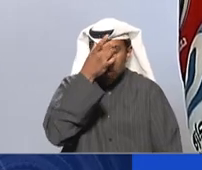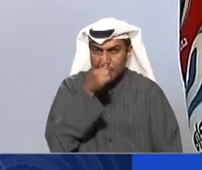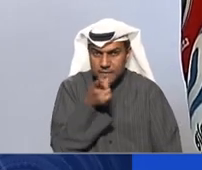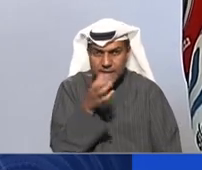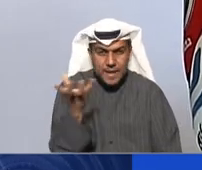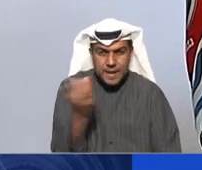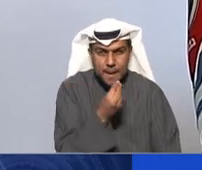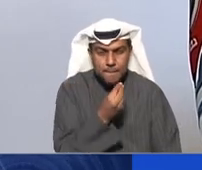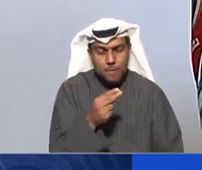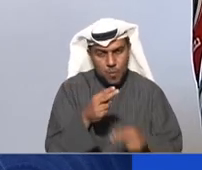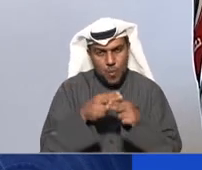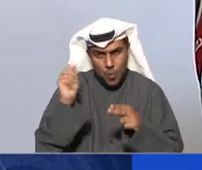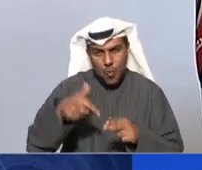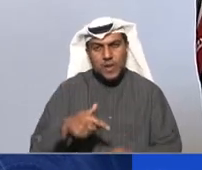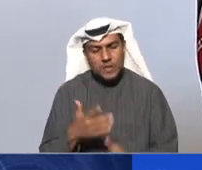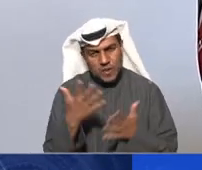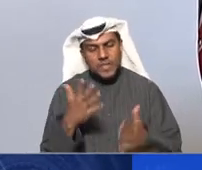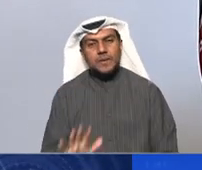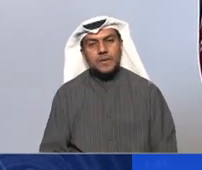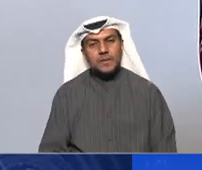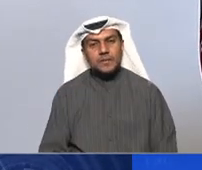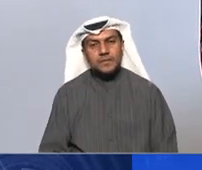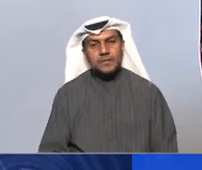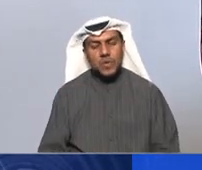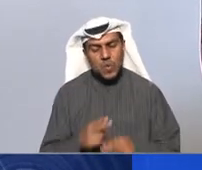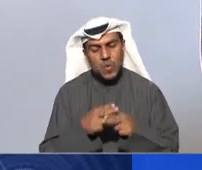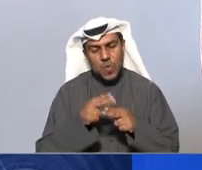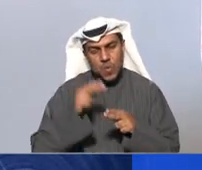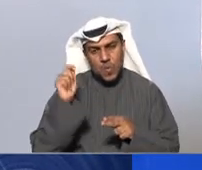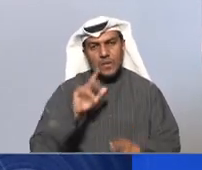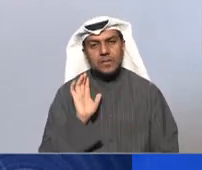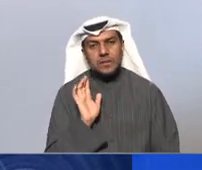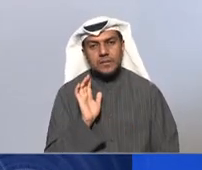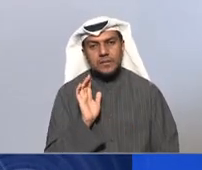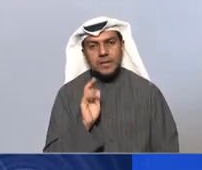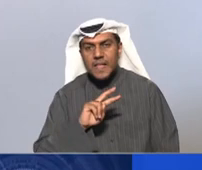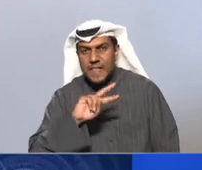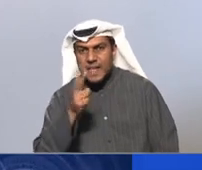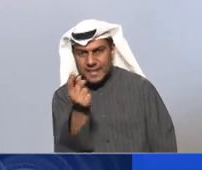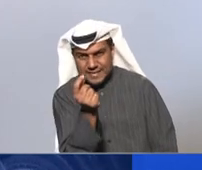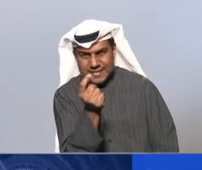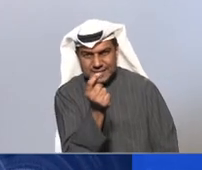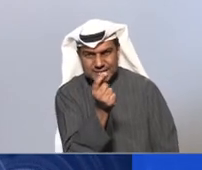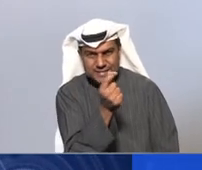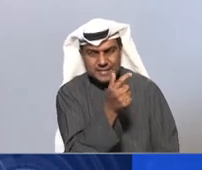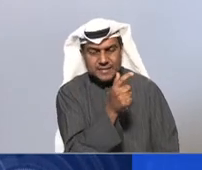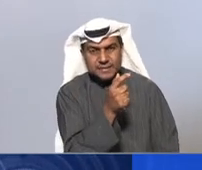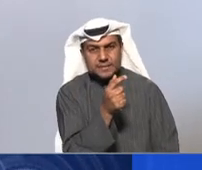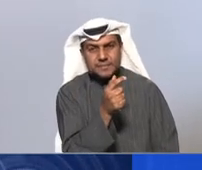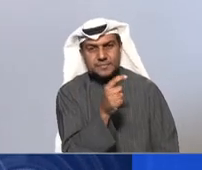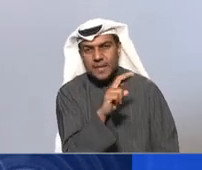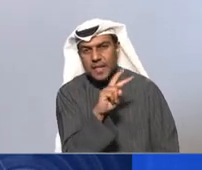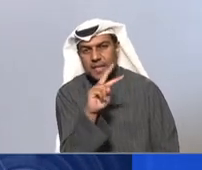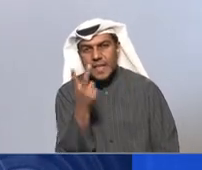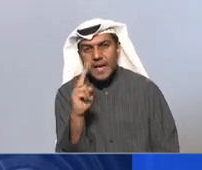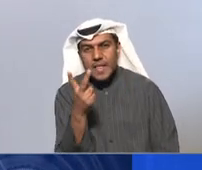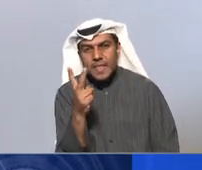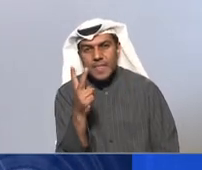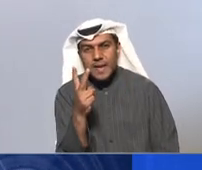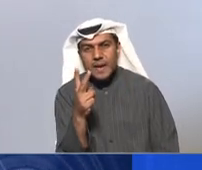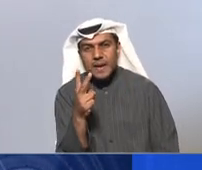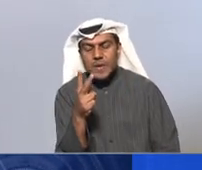الكويتيين، وأيضا هناك بعض الحالات التي كانت مصاحبة